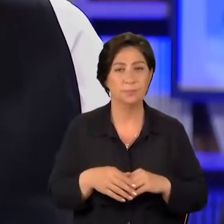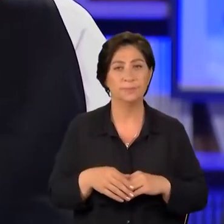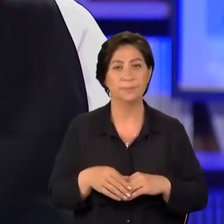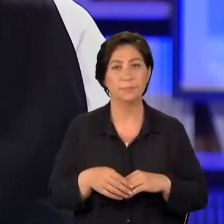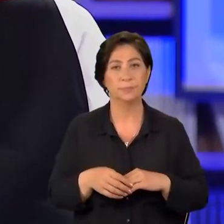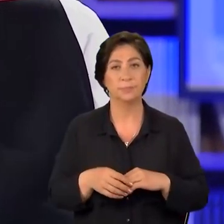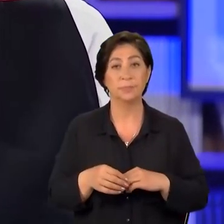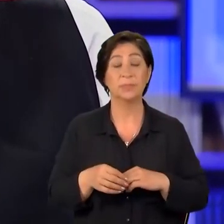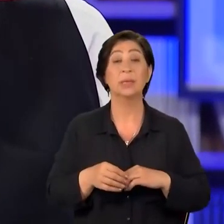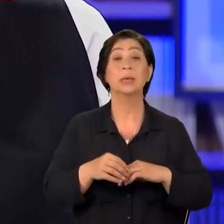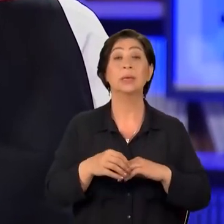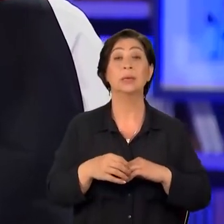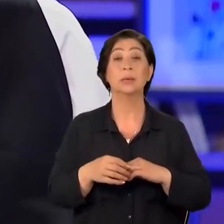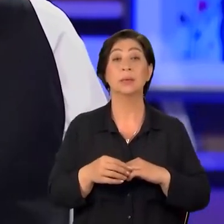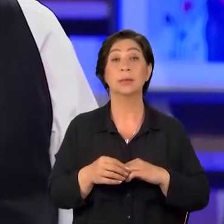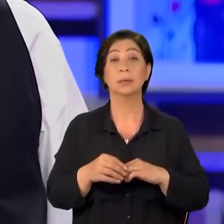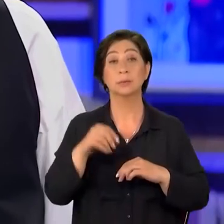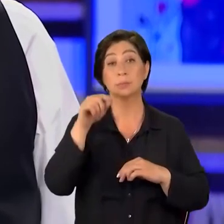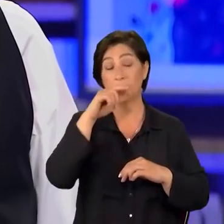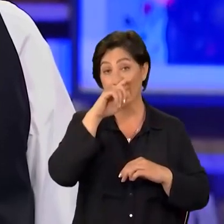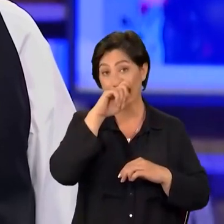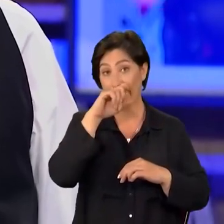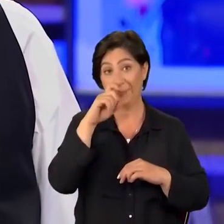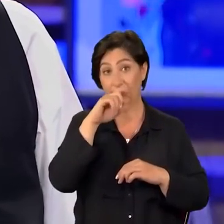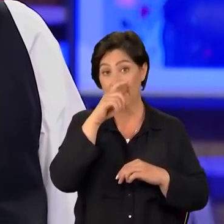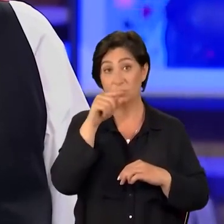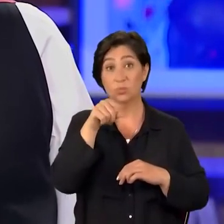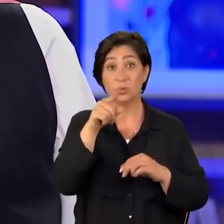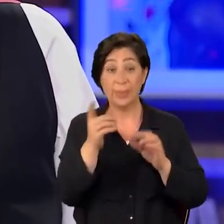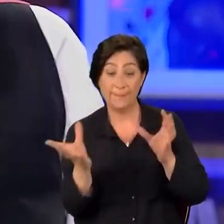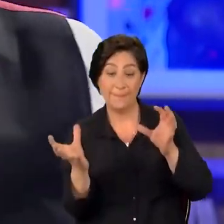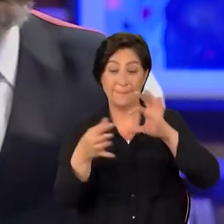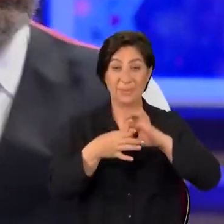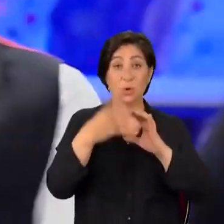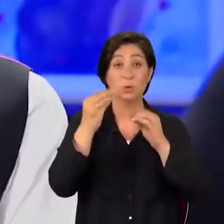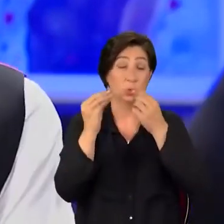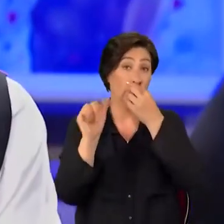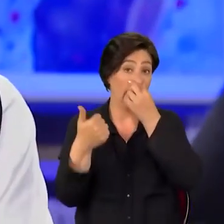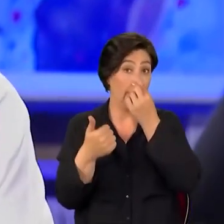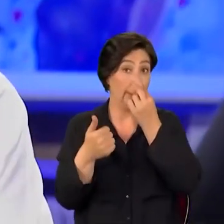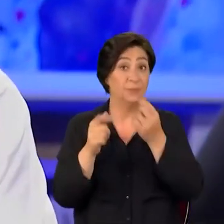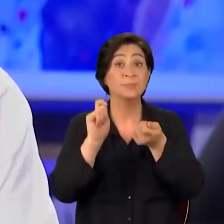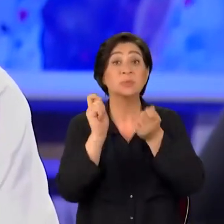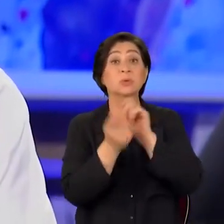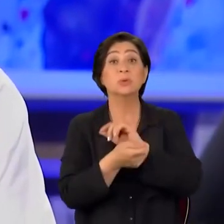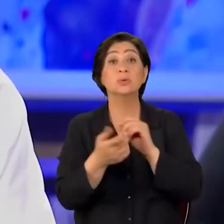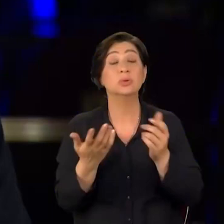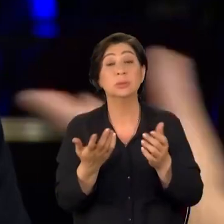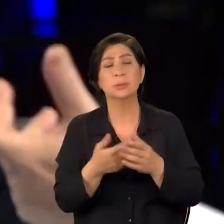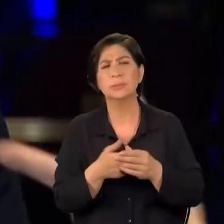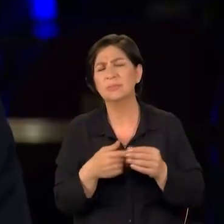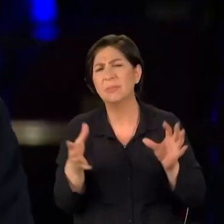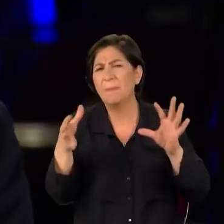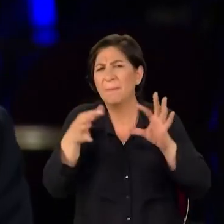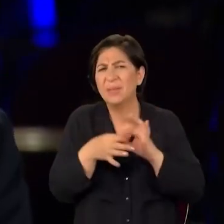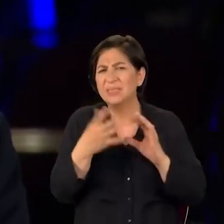bu anlamda bir bileşkeye dönüştü zaten. Şimdi burada yani şu var. Burada bileşke olması çok önemli. Dönüştüğü şey yani ne tamamen... Ne